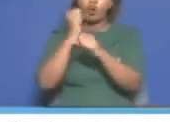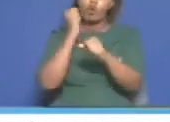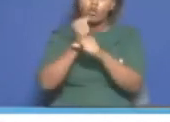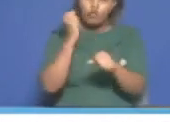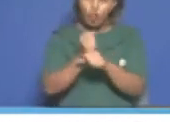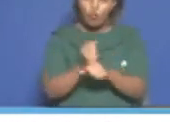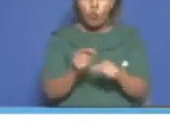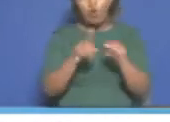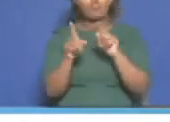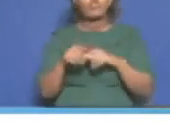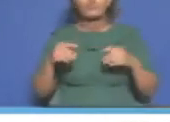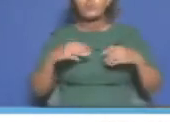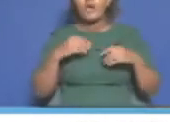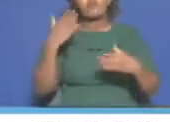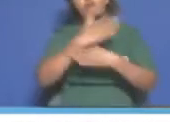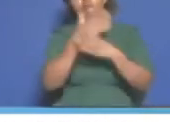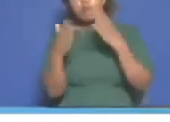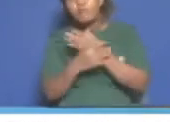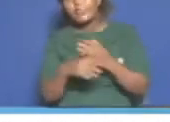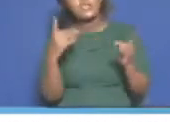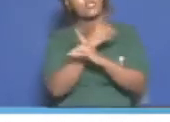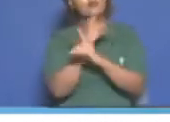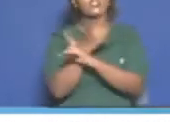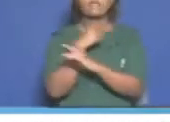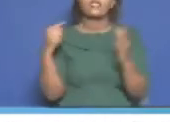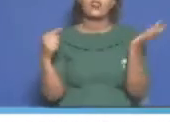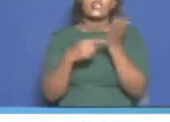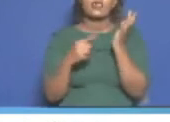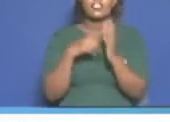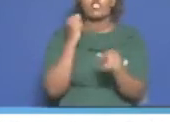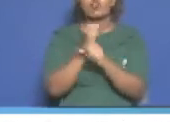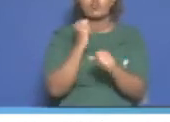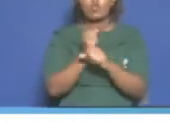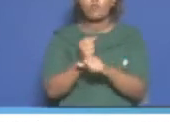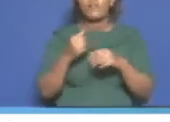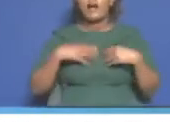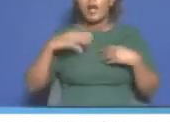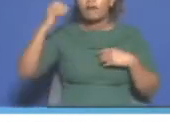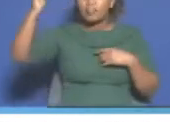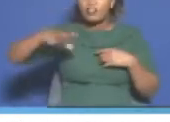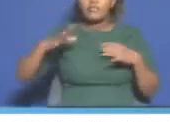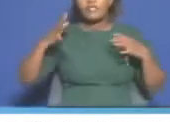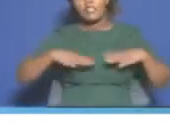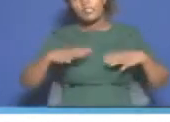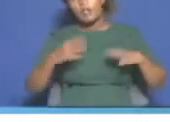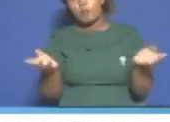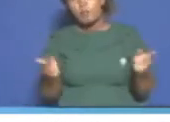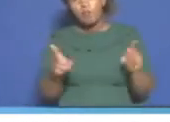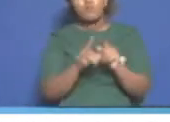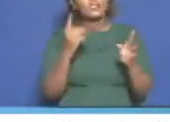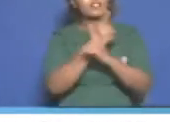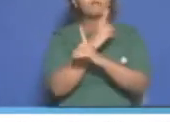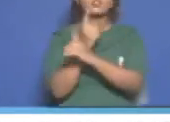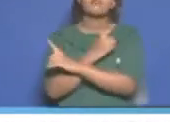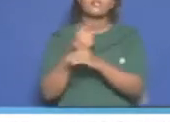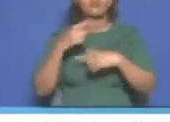Kutakuwa na plumbing jobs inatakikana, kutakuwa na electricians inatakikana, kutakuwa na utapata pia welders watakuwa pia